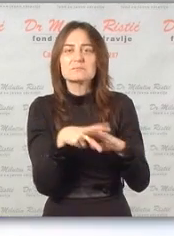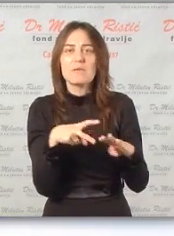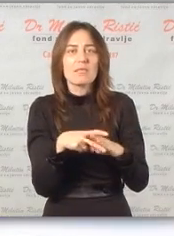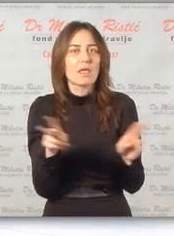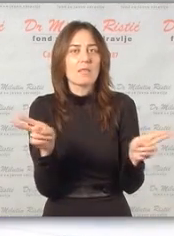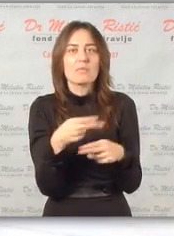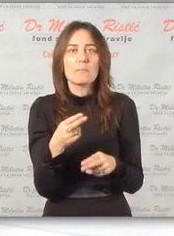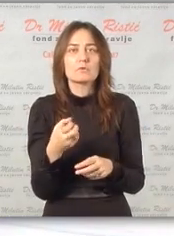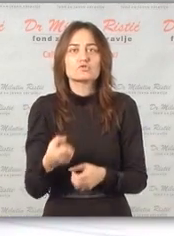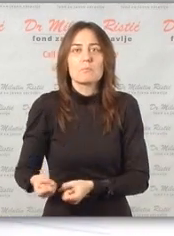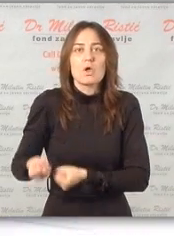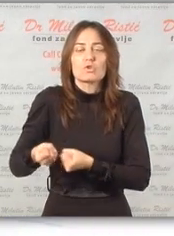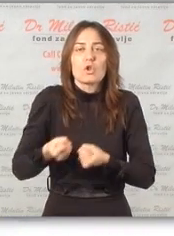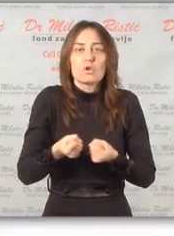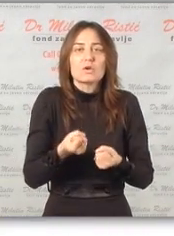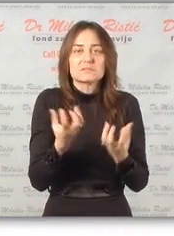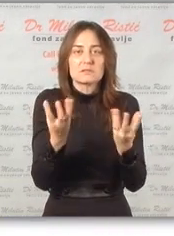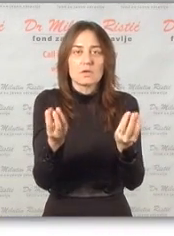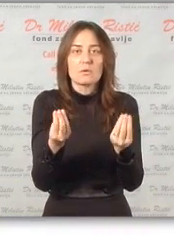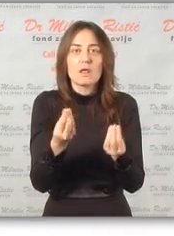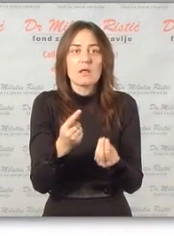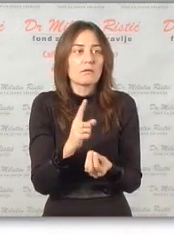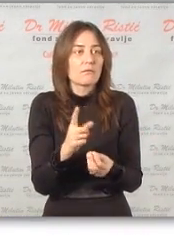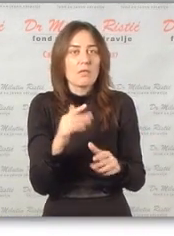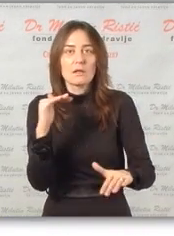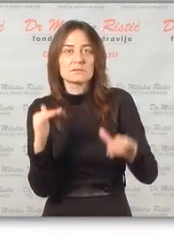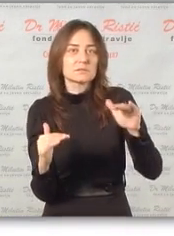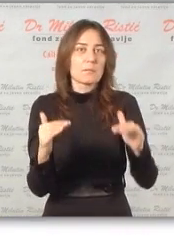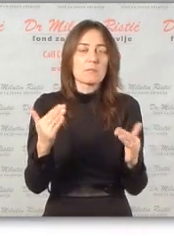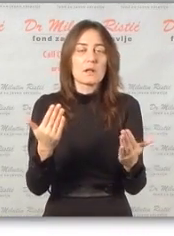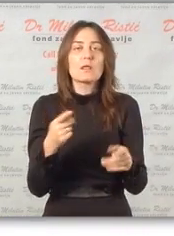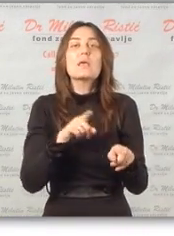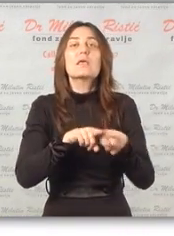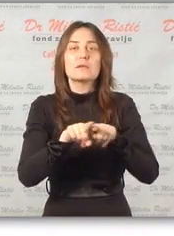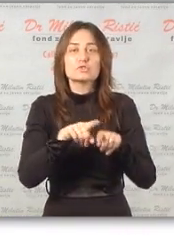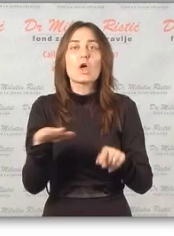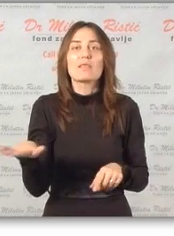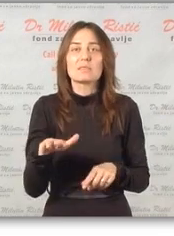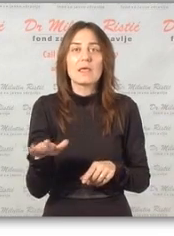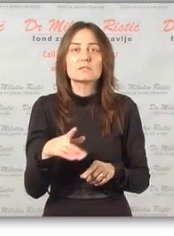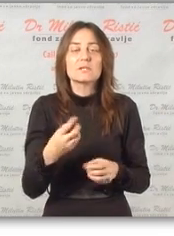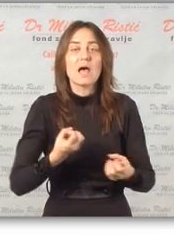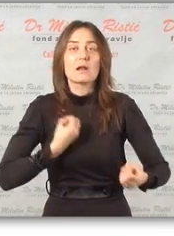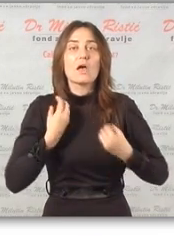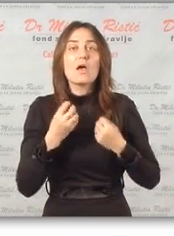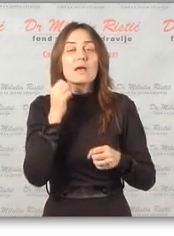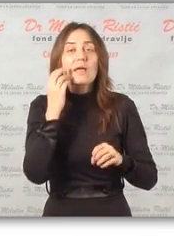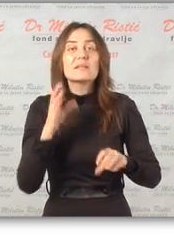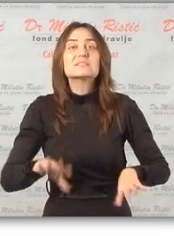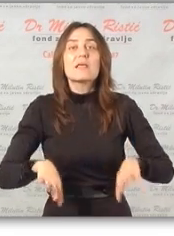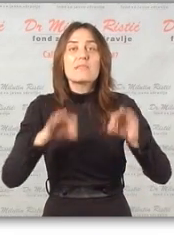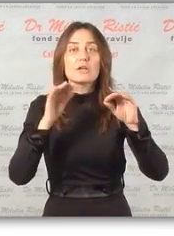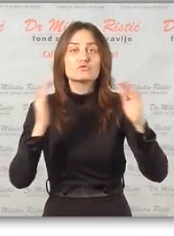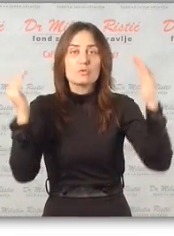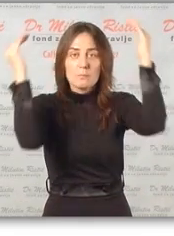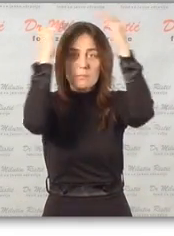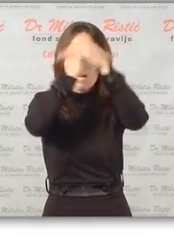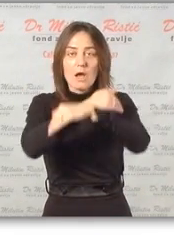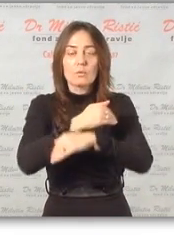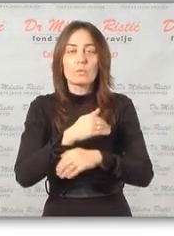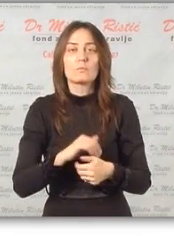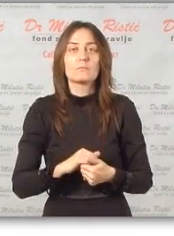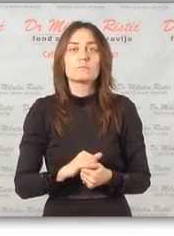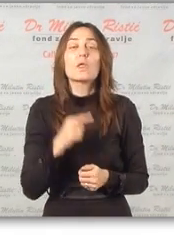spotičemo, sve nam smeta, ne možemo nositi stvari koje držimo u rukama jer smo nestabilni. Tako isto i deca reaguju kada se nađe u